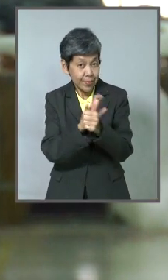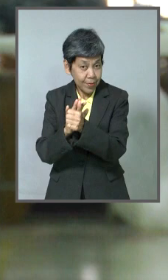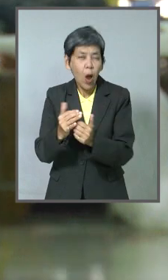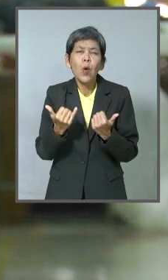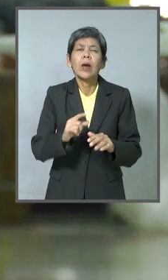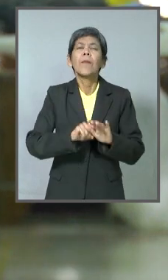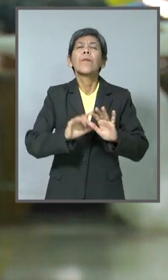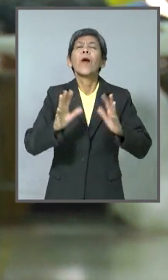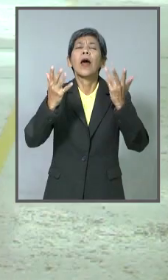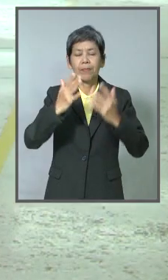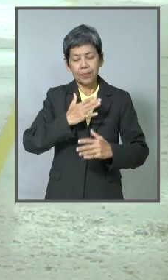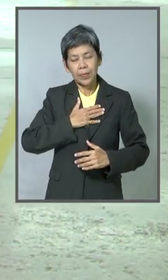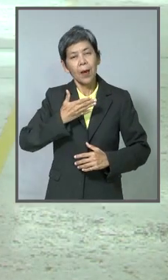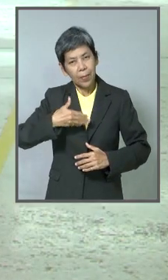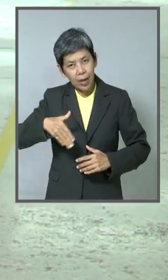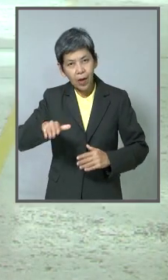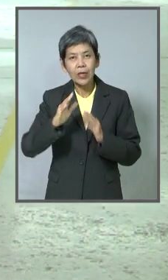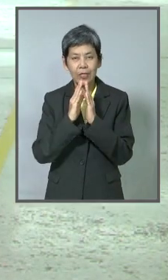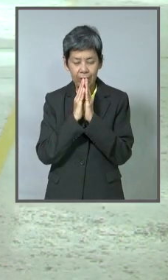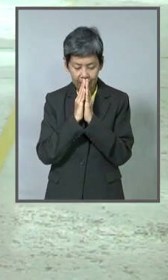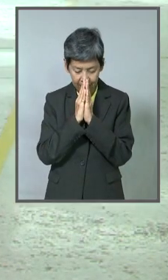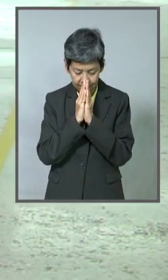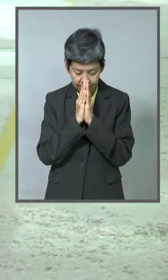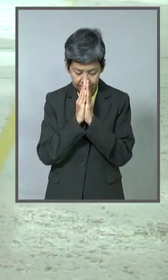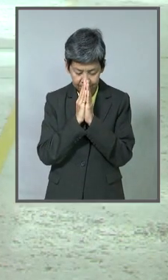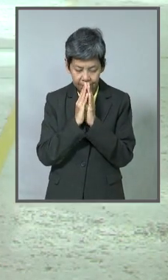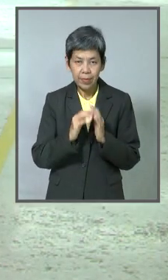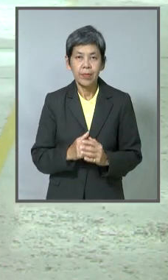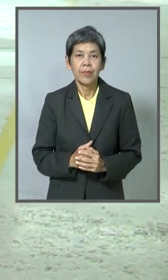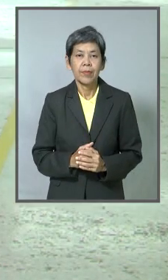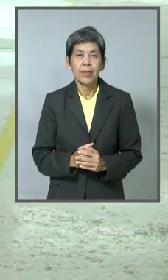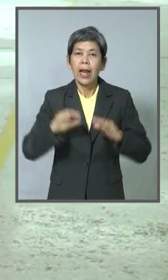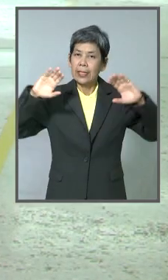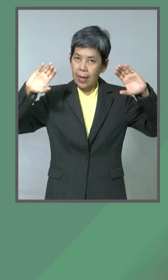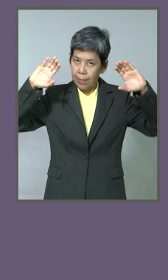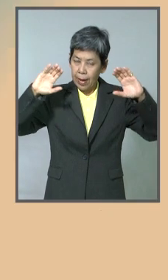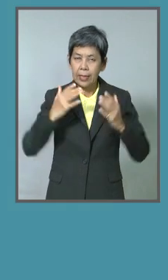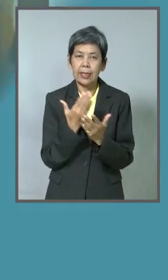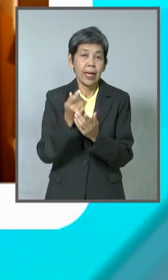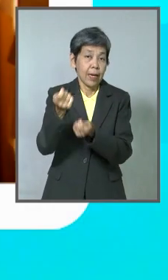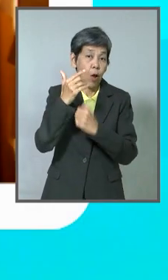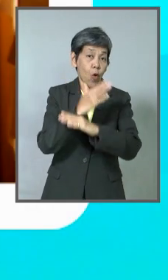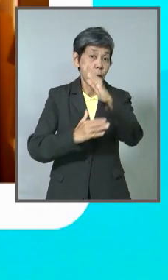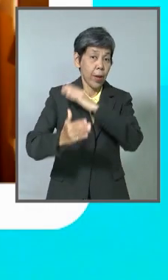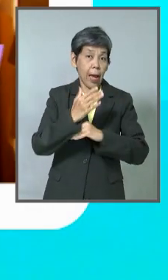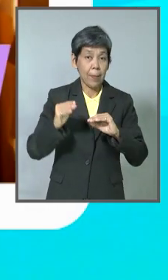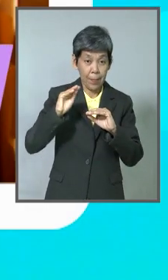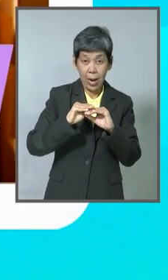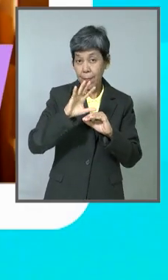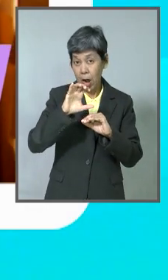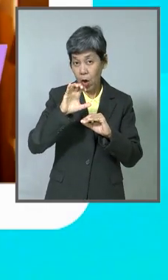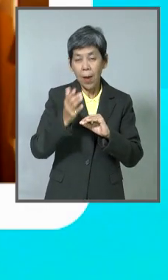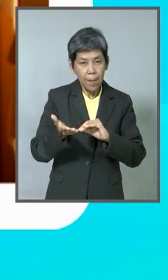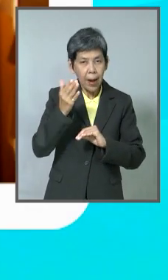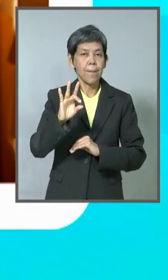ราขอเป็นกำลังใจให้นะคะวันนี้หมดเวลาของปอมแล้วขอลาไปก่อนสวัสดีค่ะทางรัฐบาลได้เพิ่มเบี้ยยังชีพ